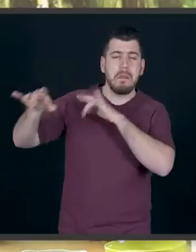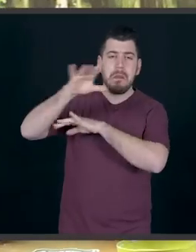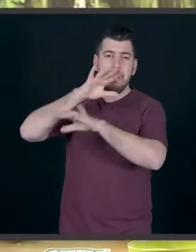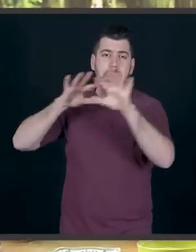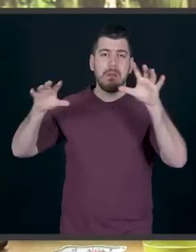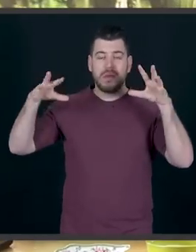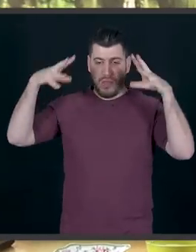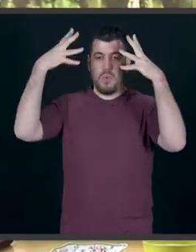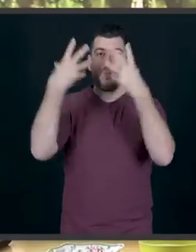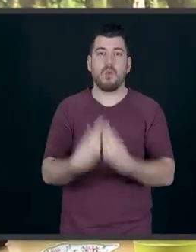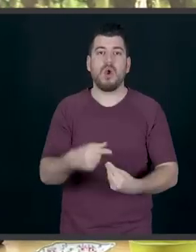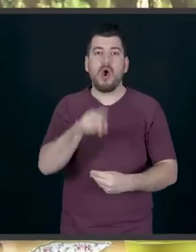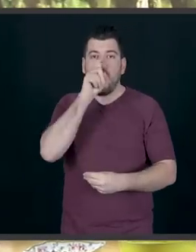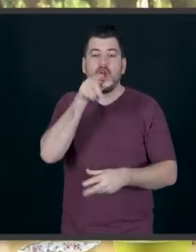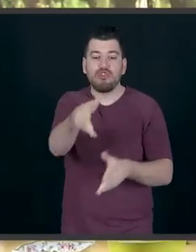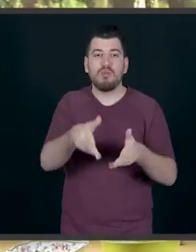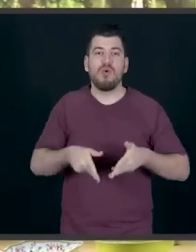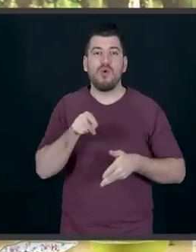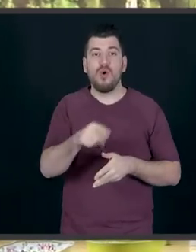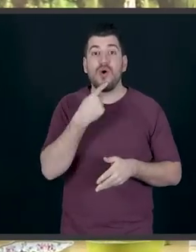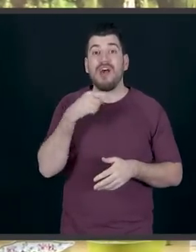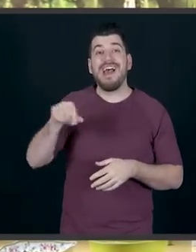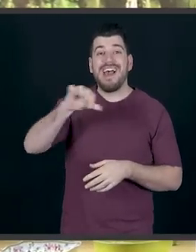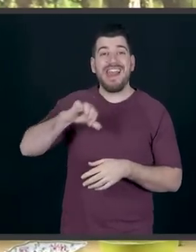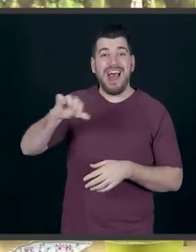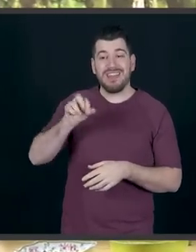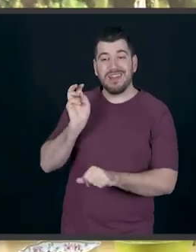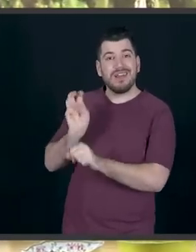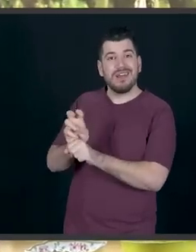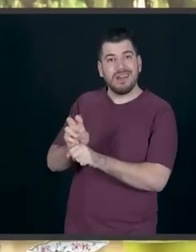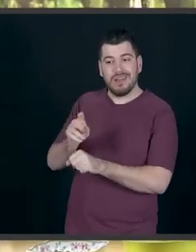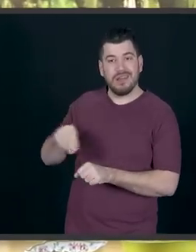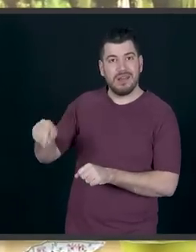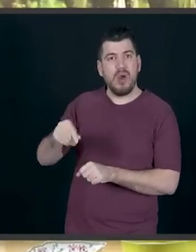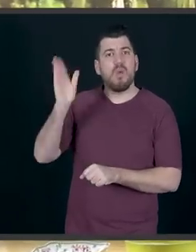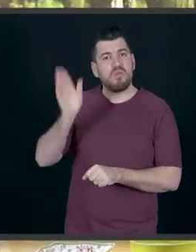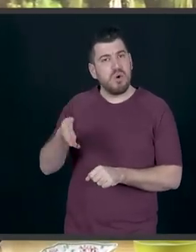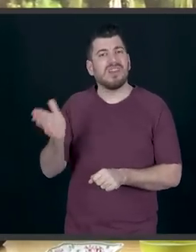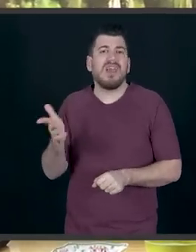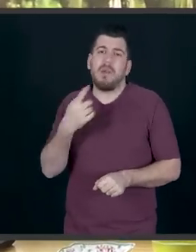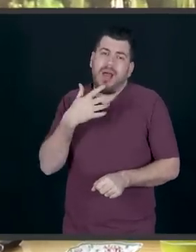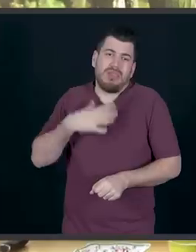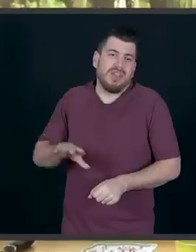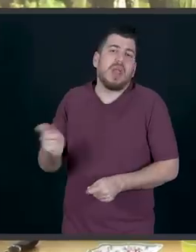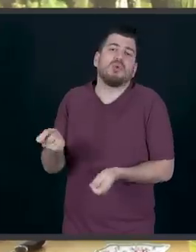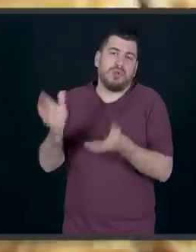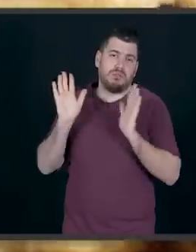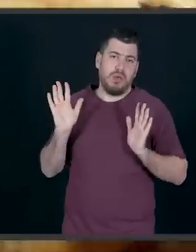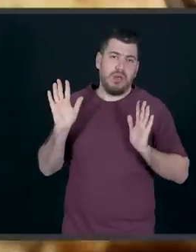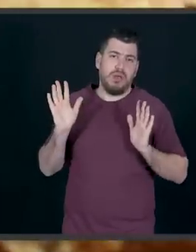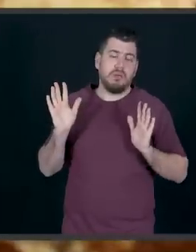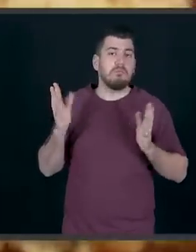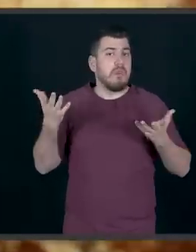και πάνε κατευθείαν μέσα στο κοτόπουλο. Το λαδάκι που έχει μείνει κάτω, το βούτυρο ουσιαστικά που ρίξαμε, μπορείτε να μην το χρησιμοποιήσετε.